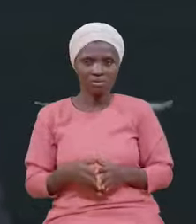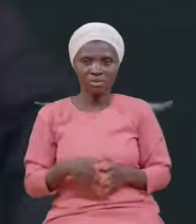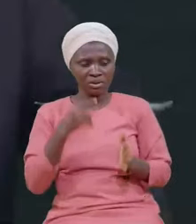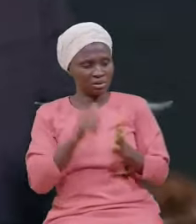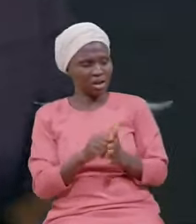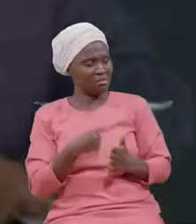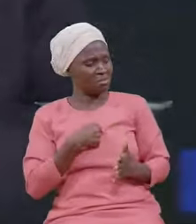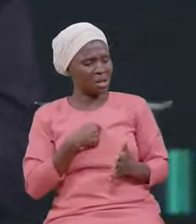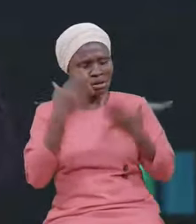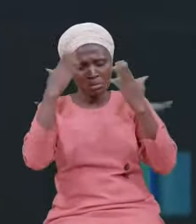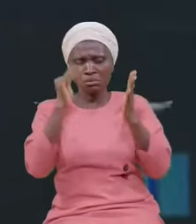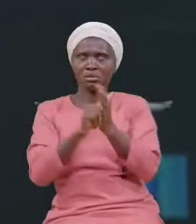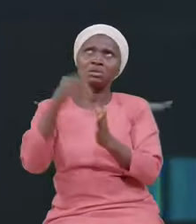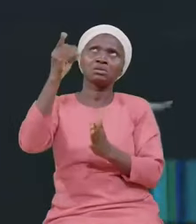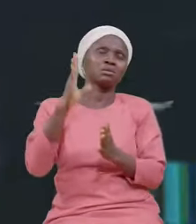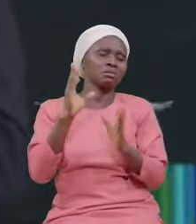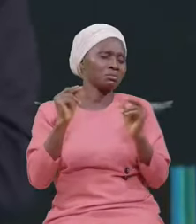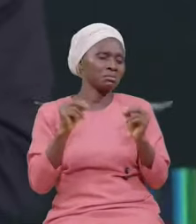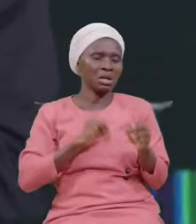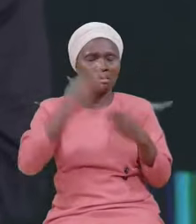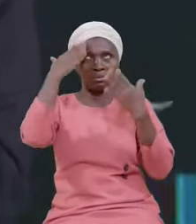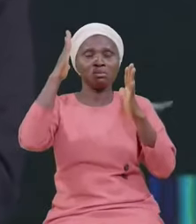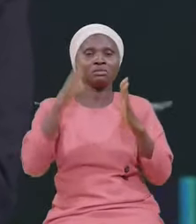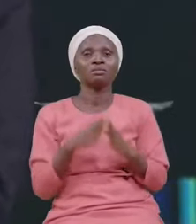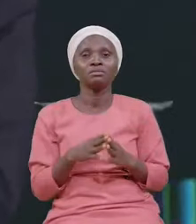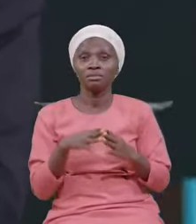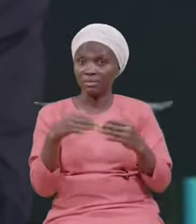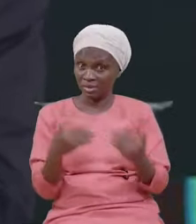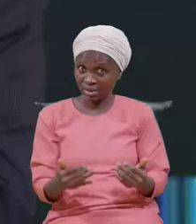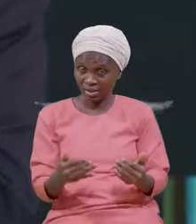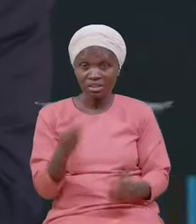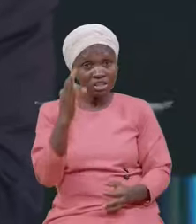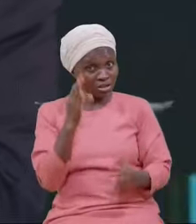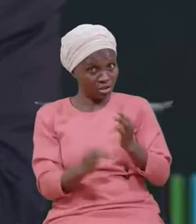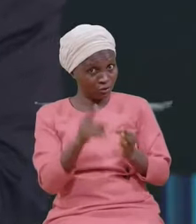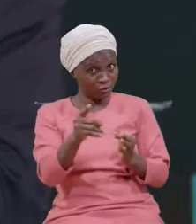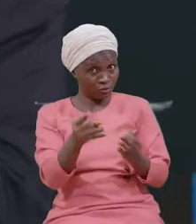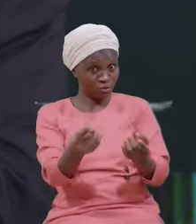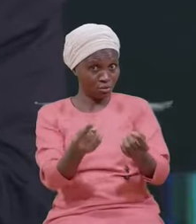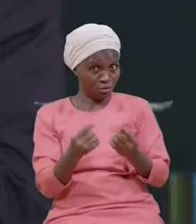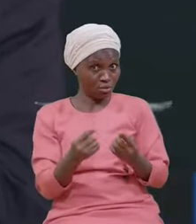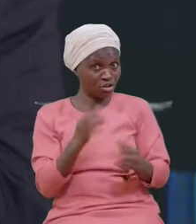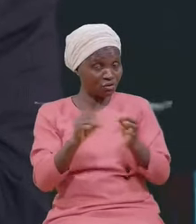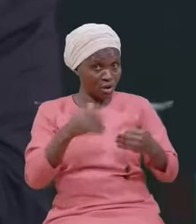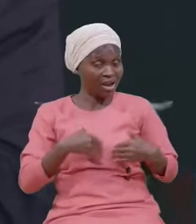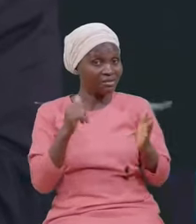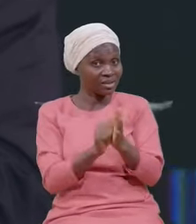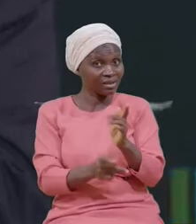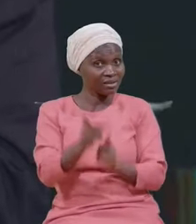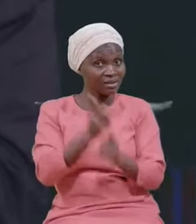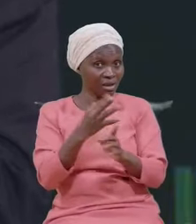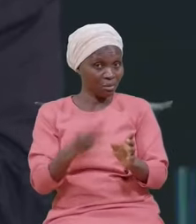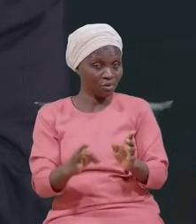pas ce Dieu. D'accord. Si tu te retrouves dans une situation pareille, Pharaon est